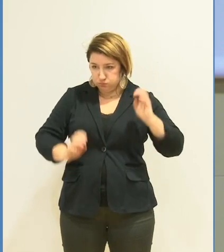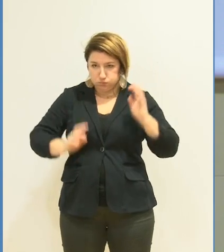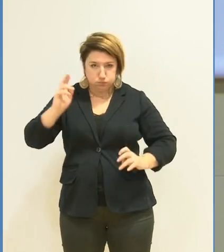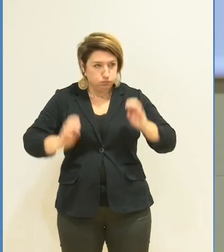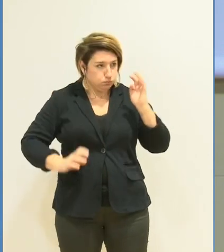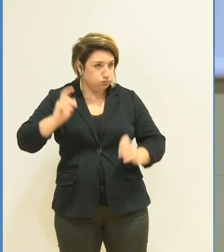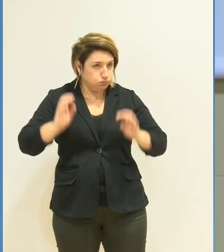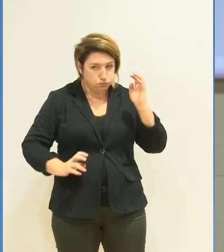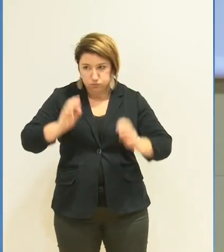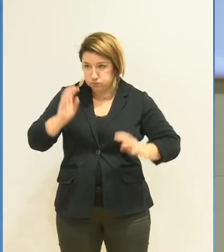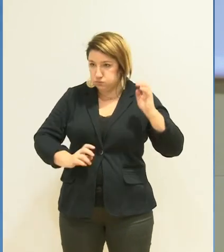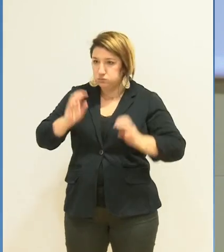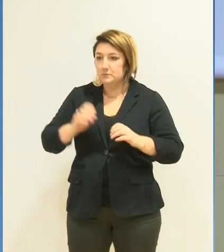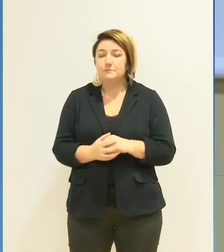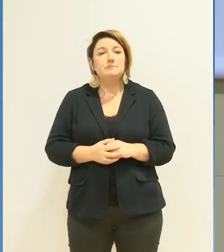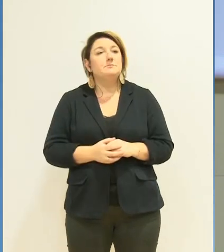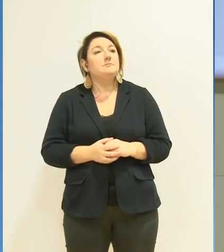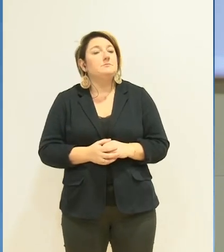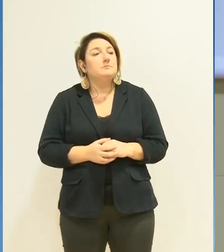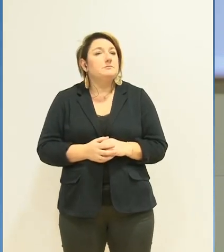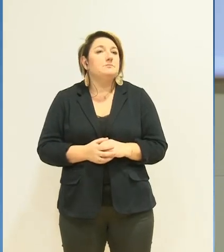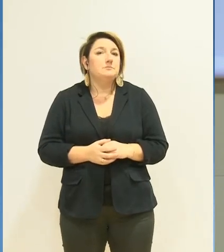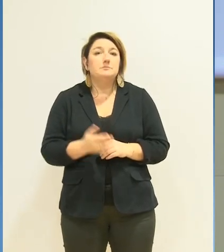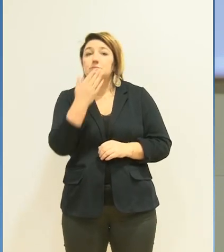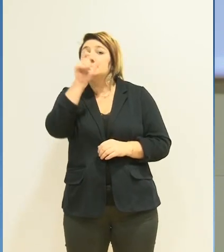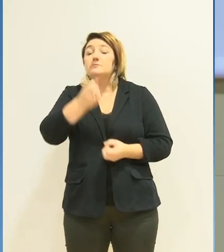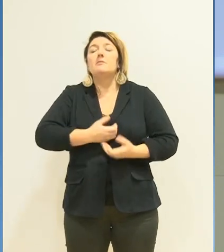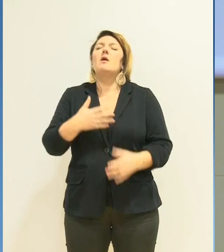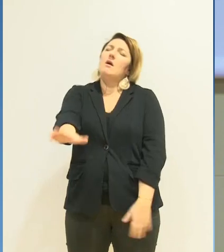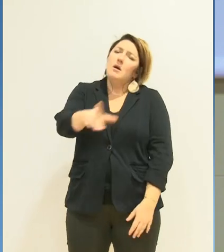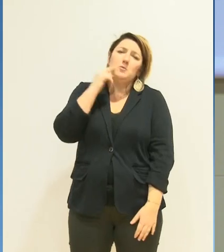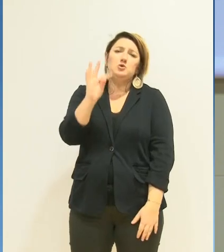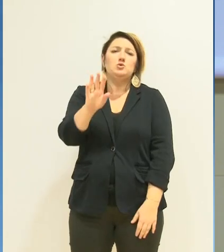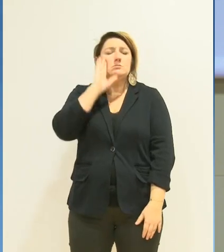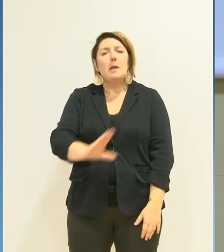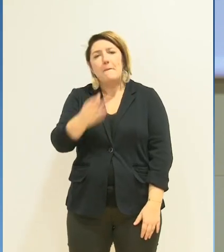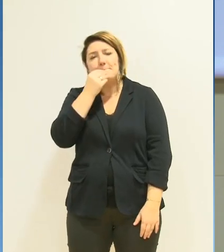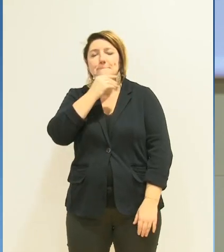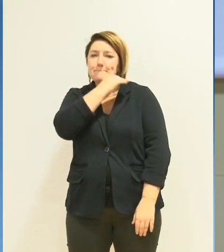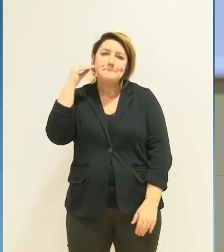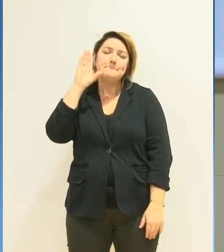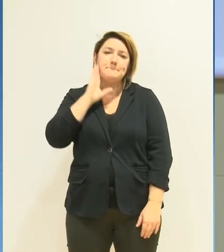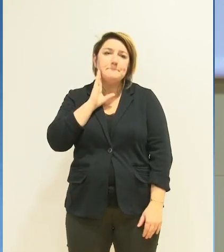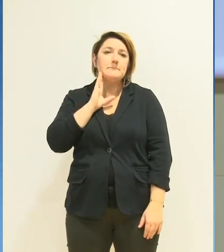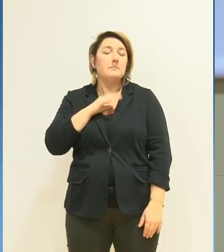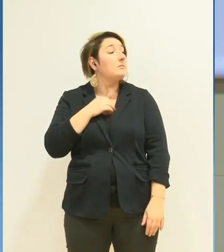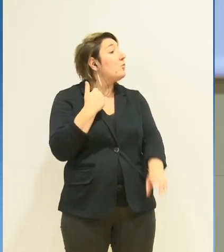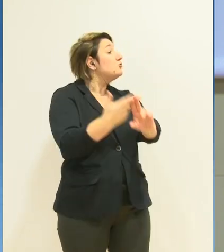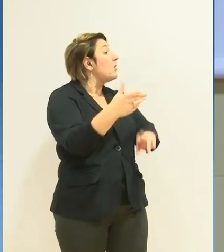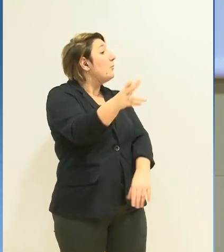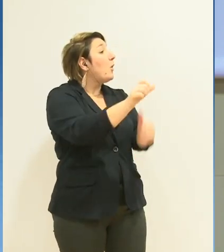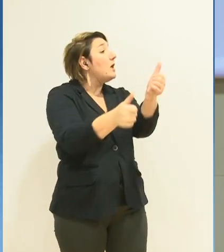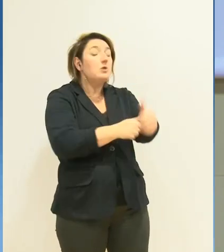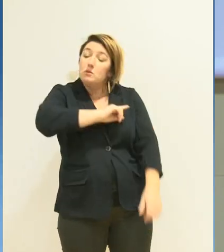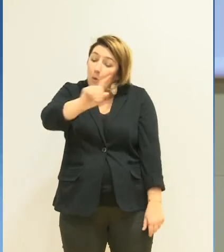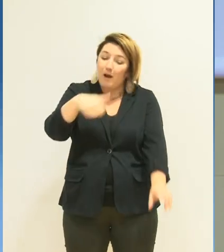y at il d'autres interventions monsieur tu cher je vous invite à garder le silence s'il vous plaît non vous ne